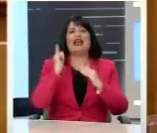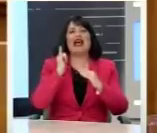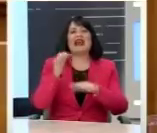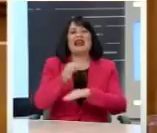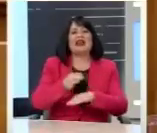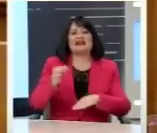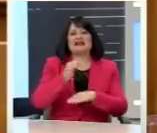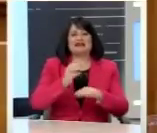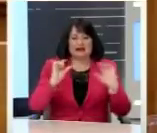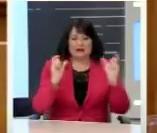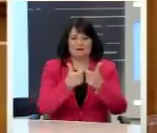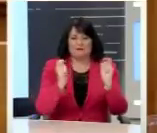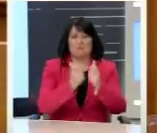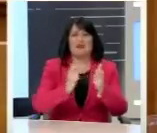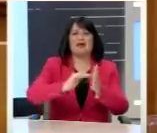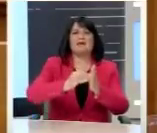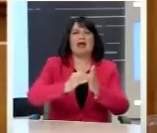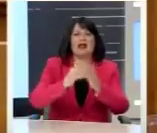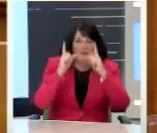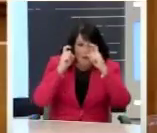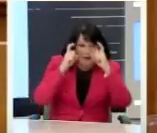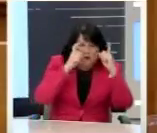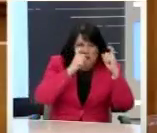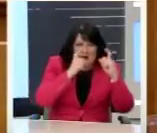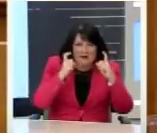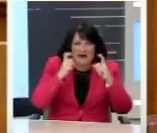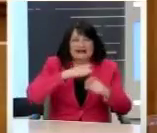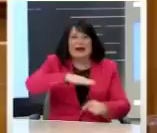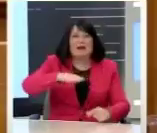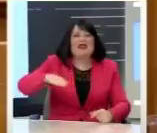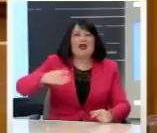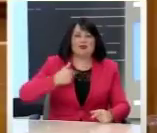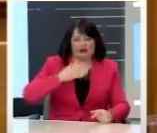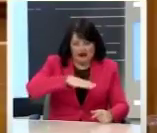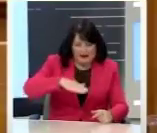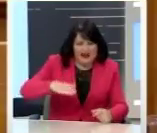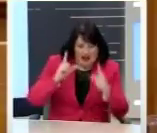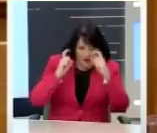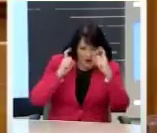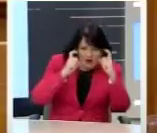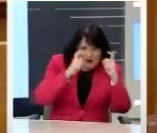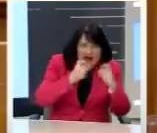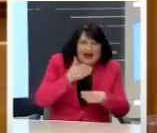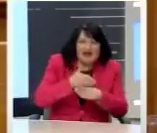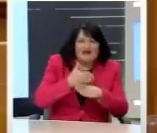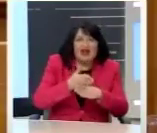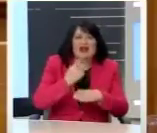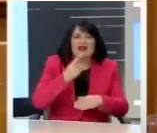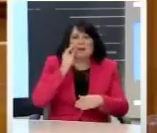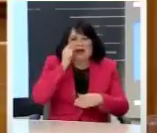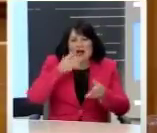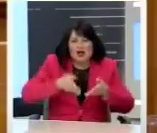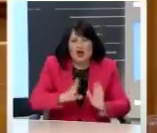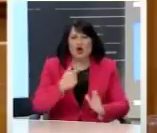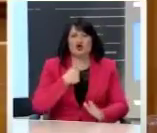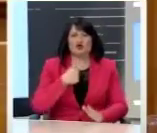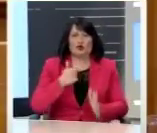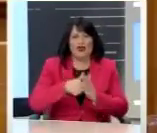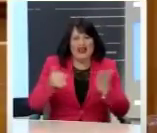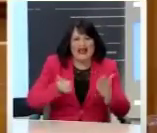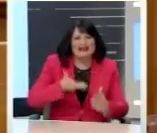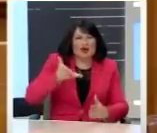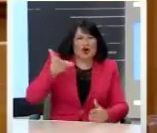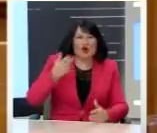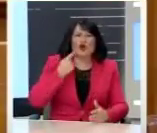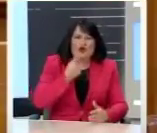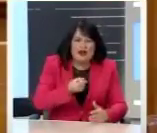του Κουρτάκη να φωτογραφίζουν τα ανήλικα παιδιά. Βγήκαν εν συνεχεία και είπαν ότι ο γιος μου 16 ετών